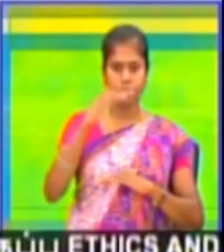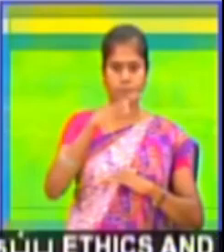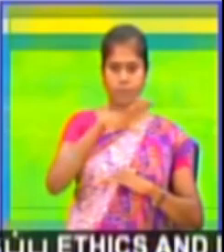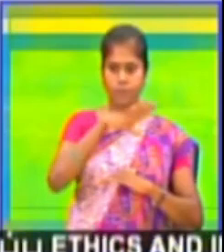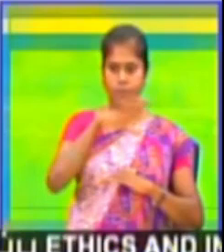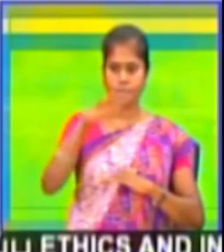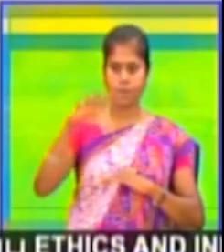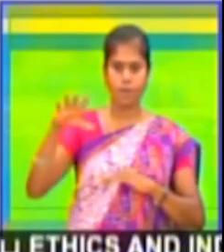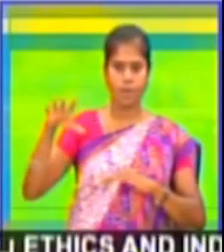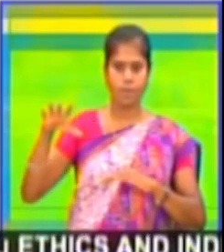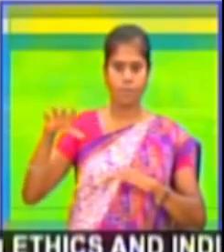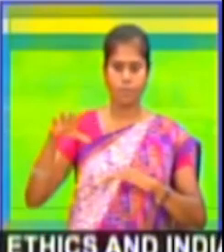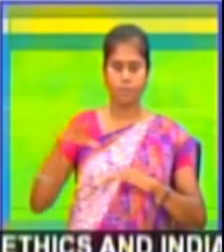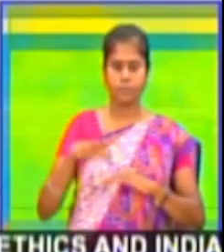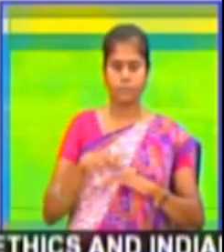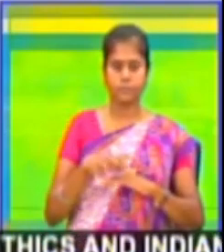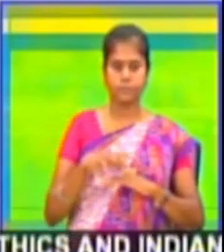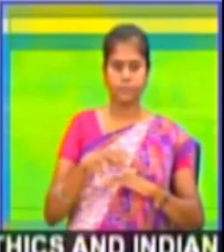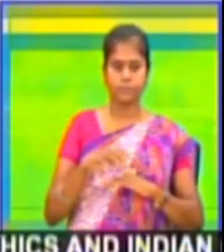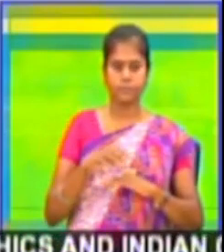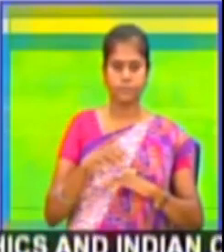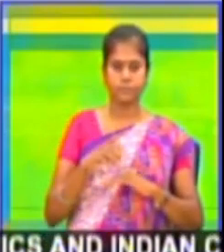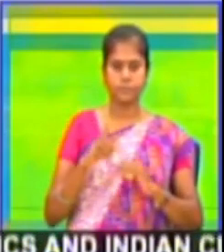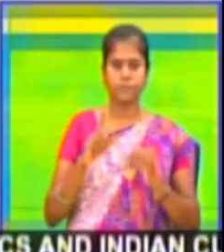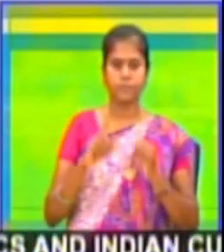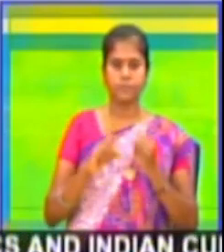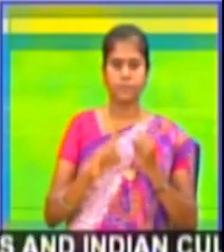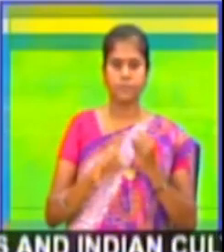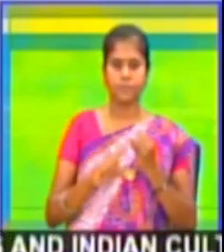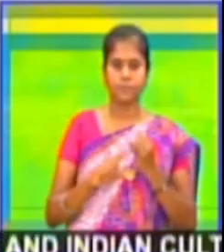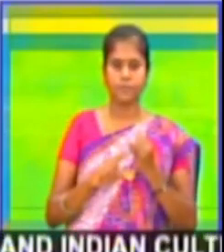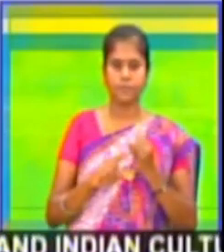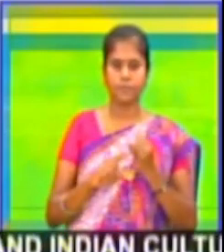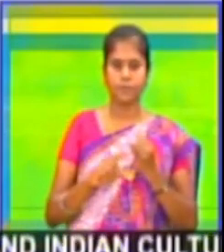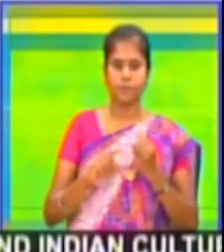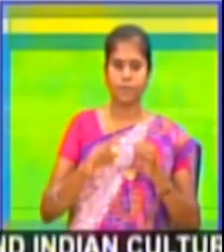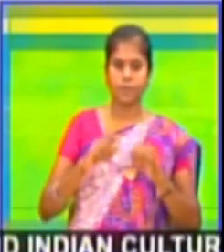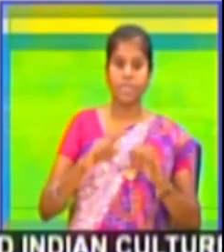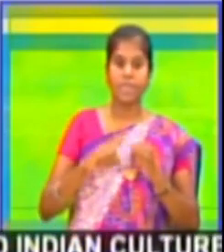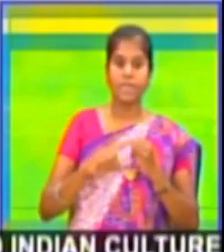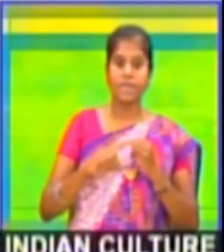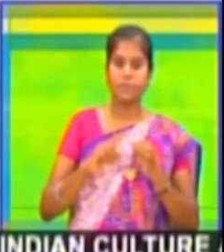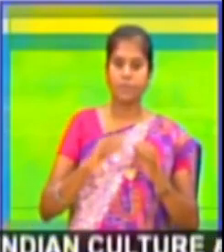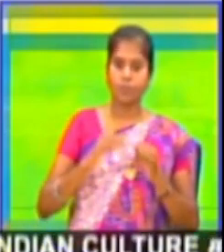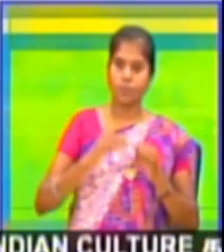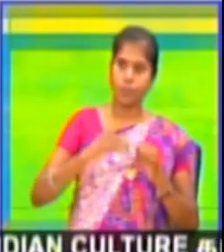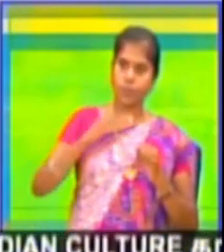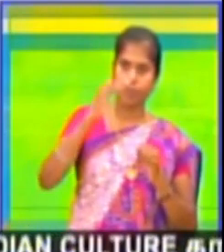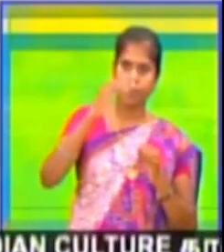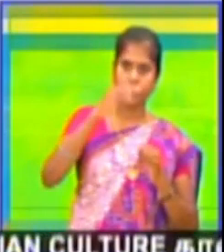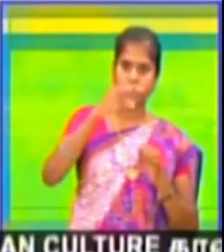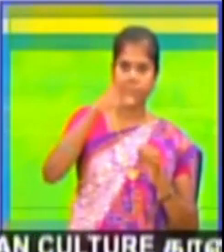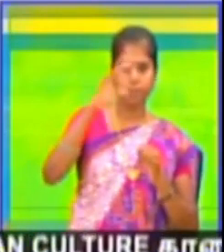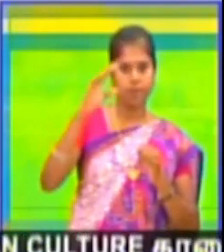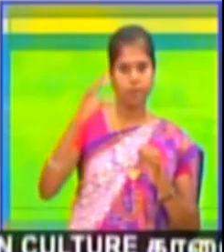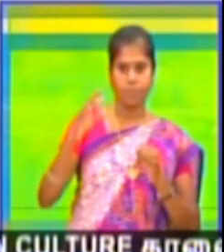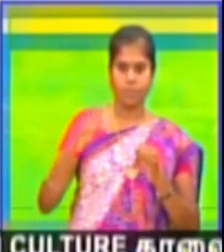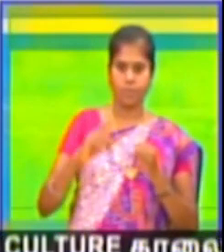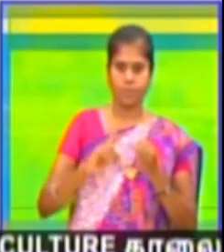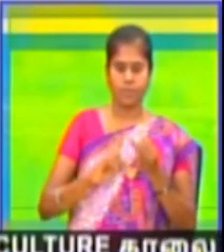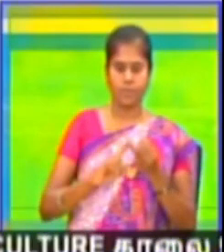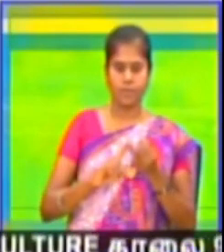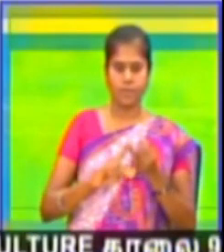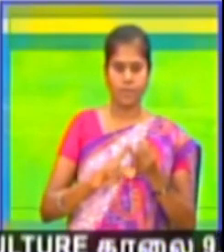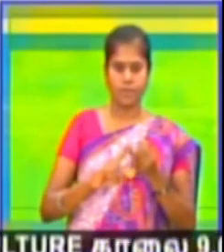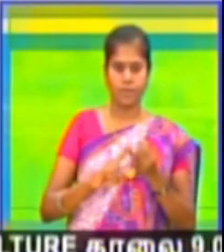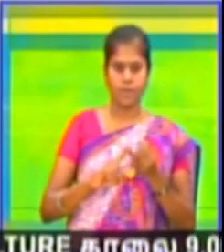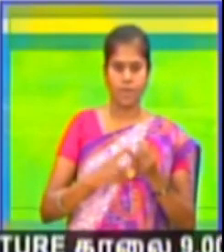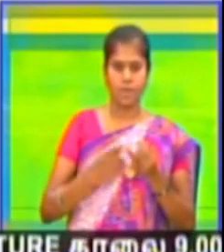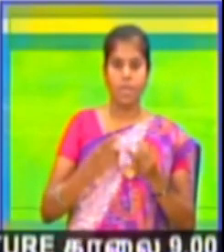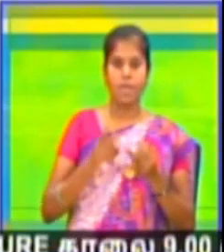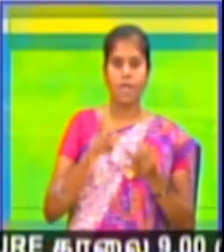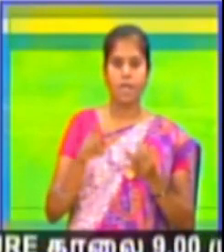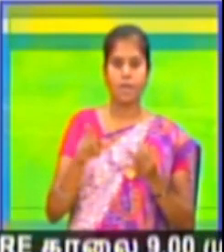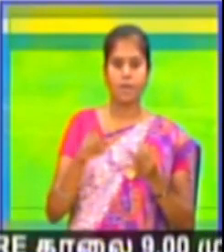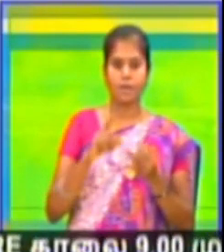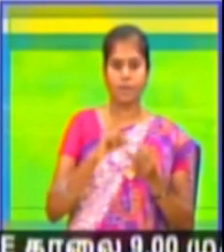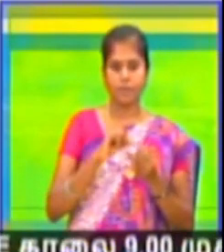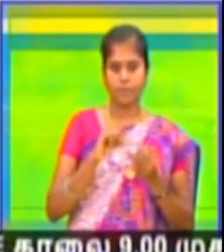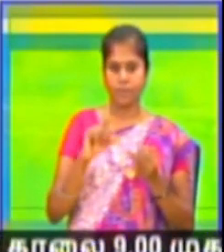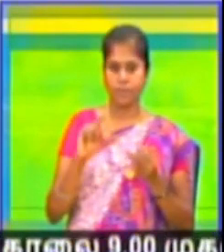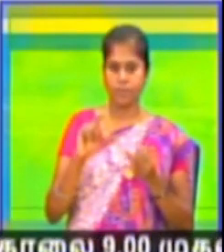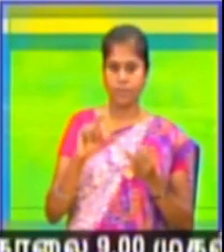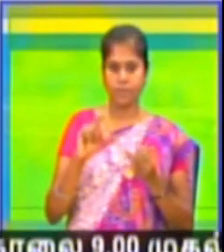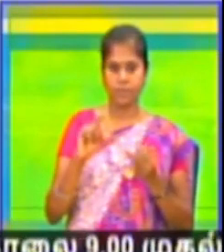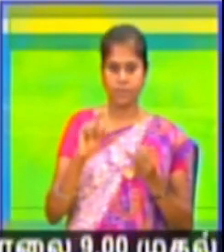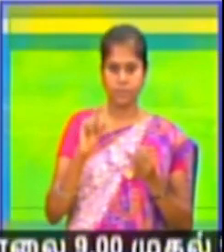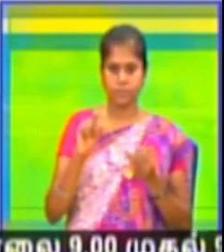உள்ளடக்கி இருக்கு? கிரீன்லாந்தில் உள்ள உயர் பீடபூமிகள், கனடாவில் உள்ள லாப்ரடார் அல்லது